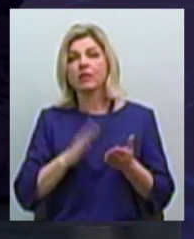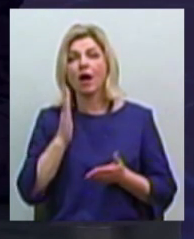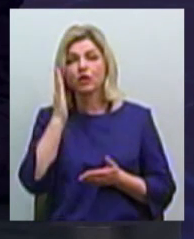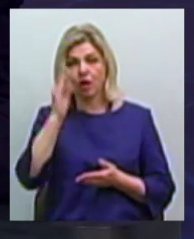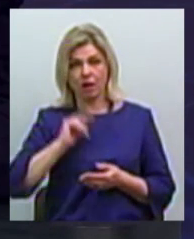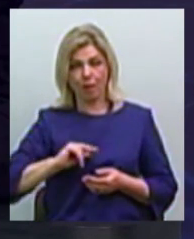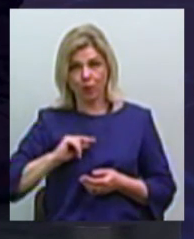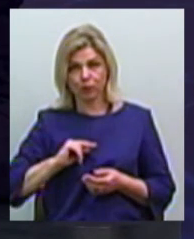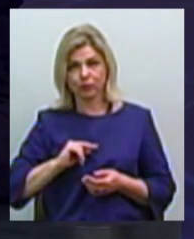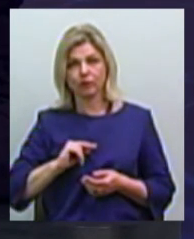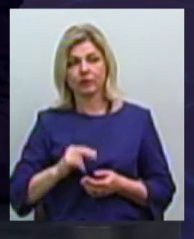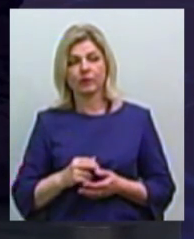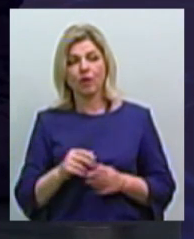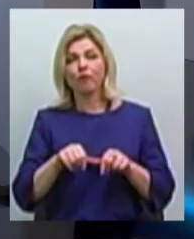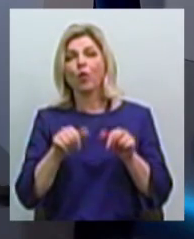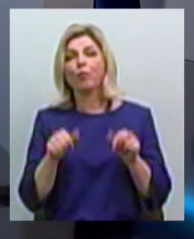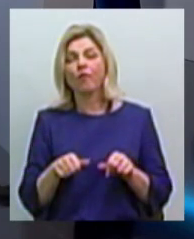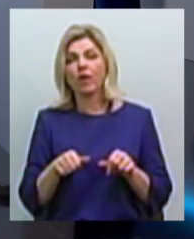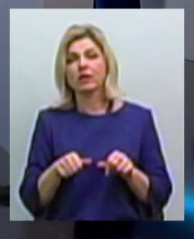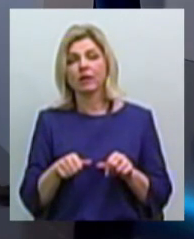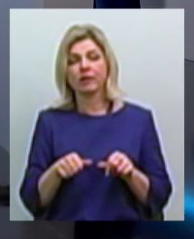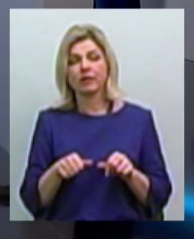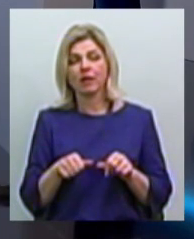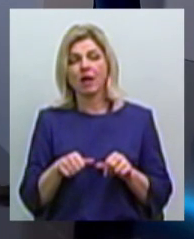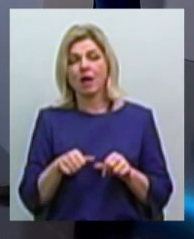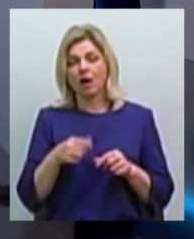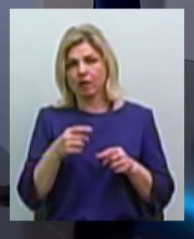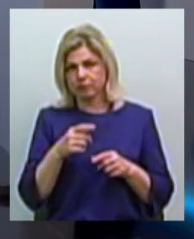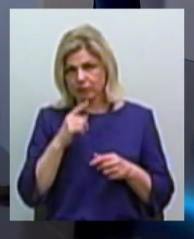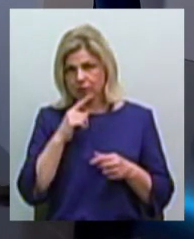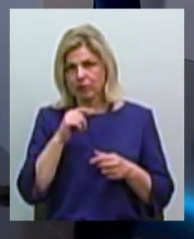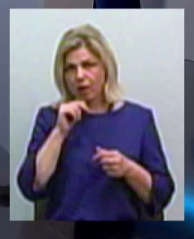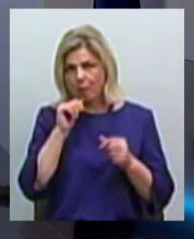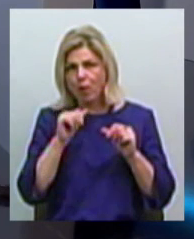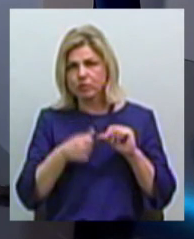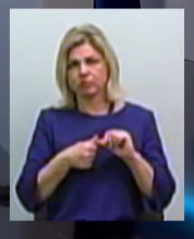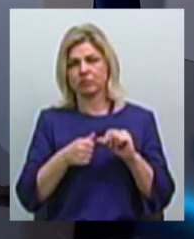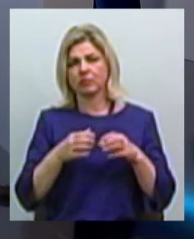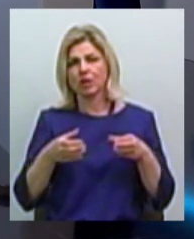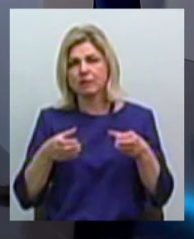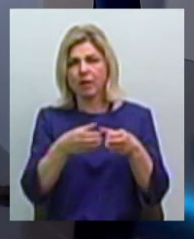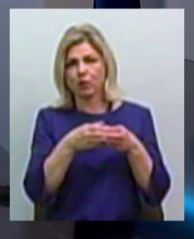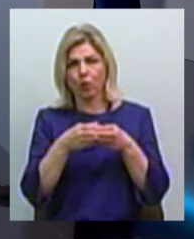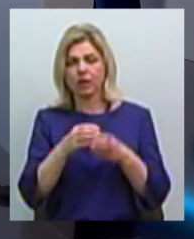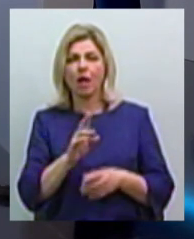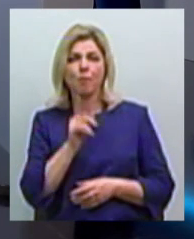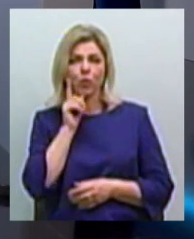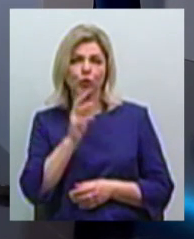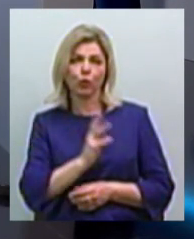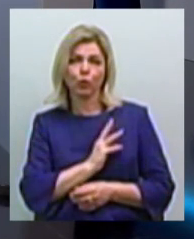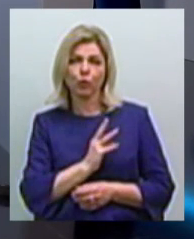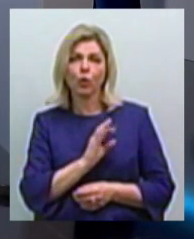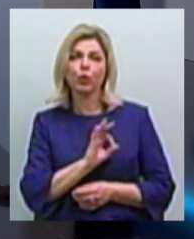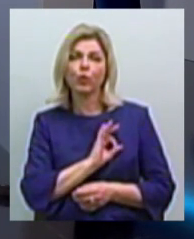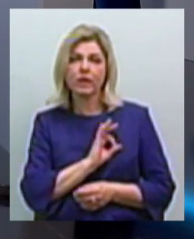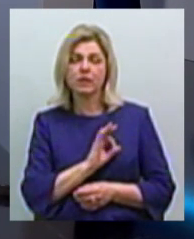це формування вже сталої спільноти пара юристів, яка б складалася з